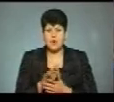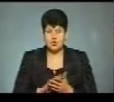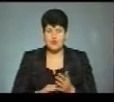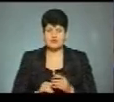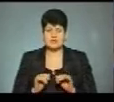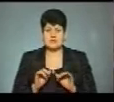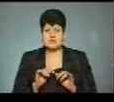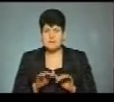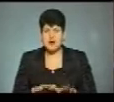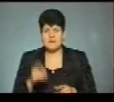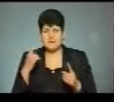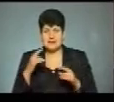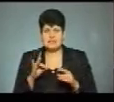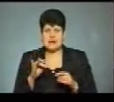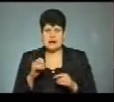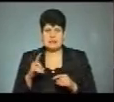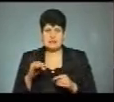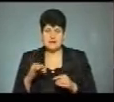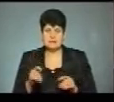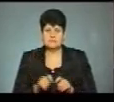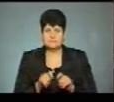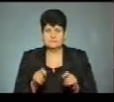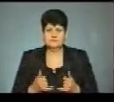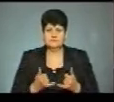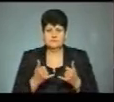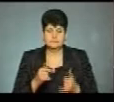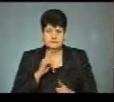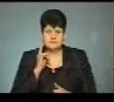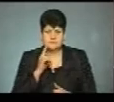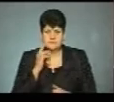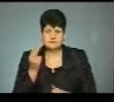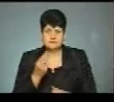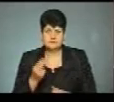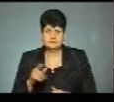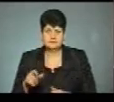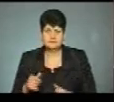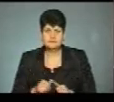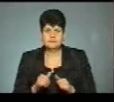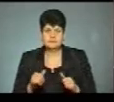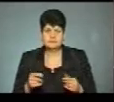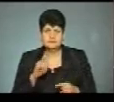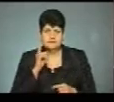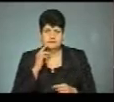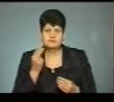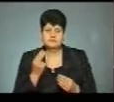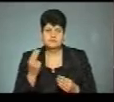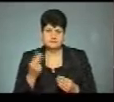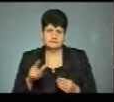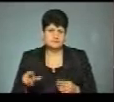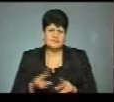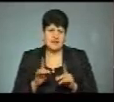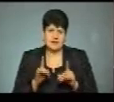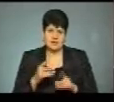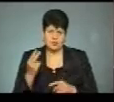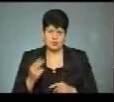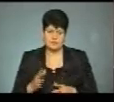мистецька резиденція відкрилася для молодих художників, для розвитку молодих художників, ну не тільки художників,